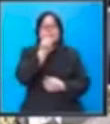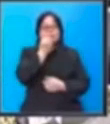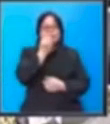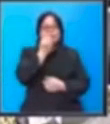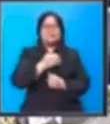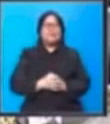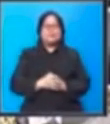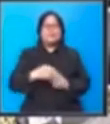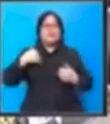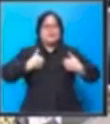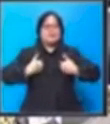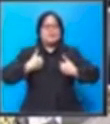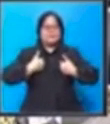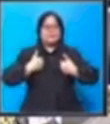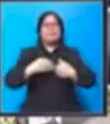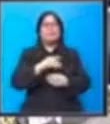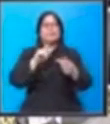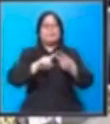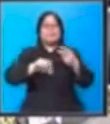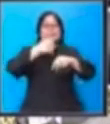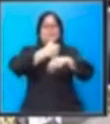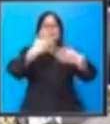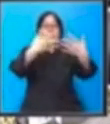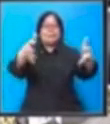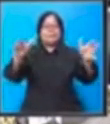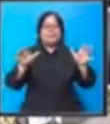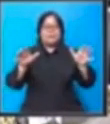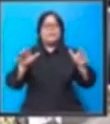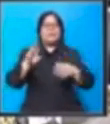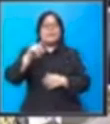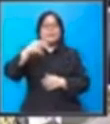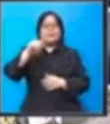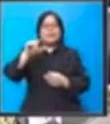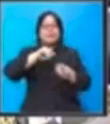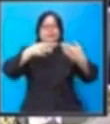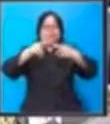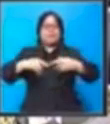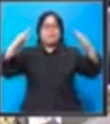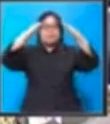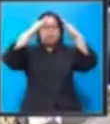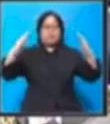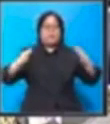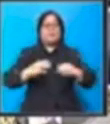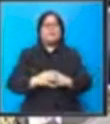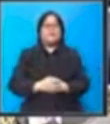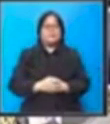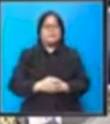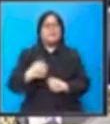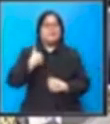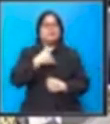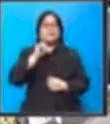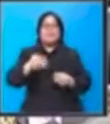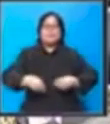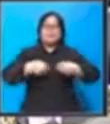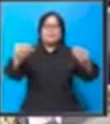makanan hidupan liar, membina kurungan reptilia dan baiki bumbung bangunan kuota tiket. Kita juga